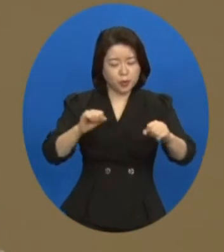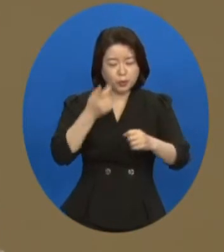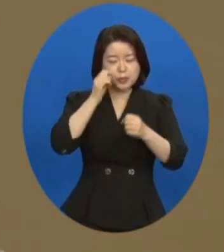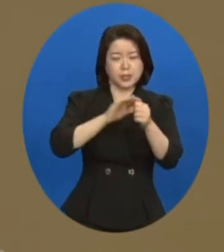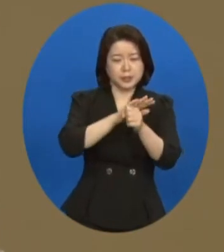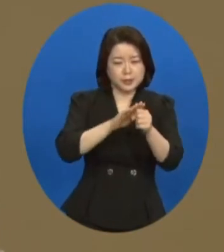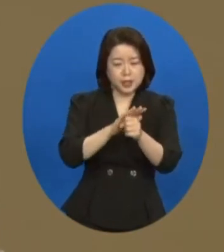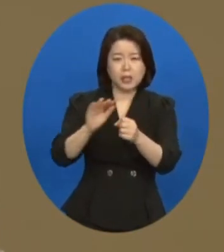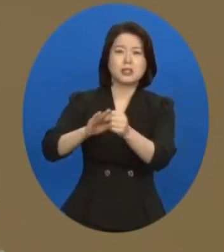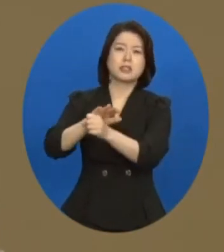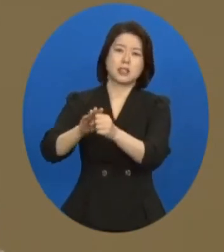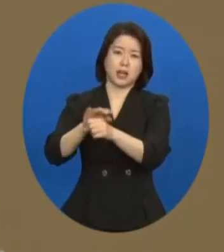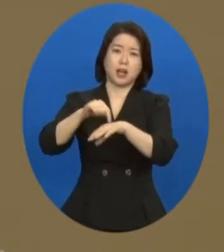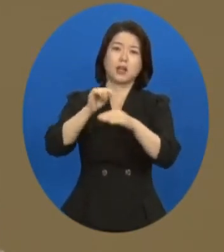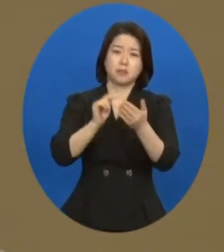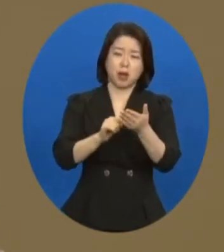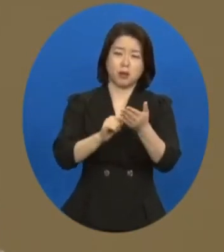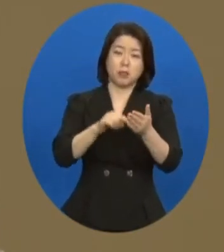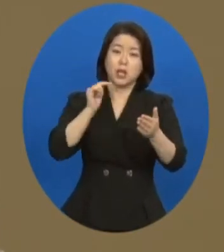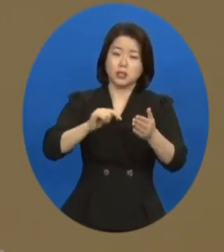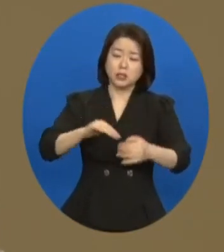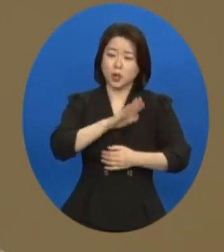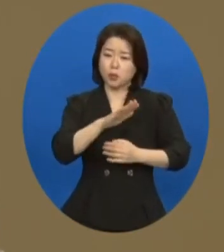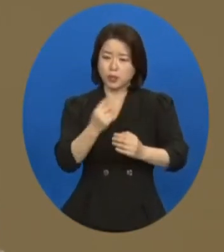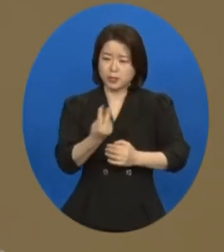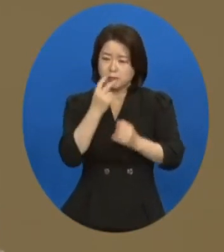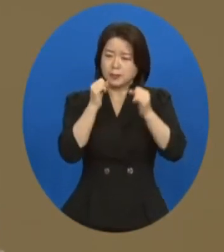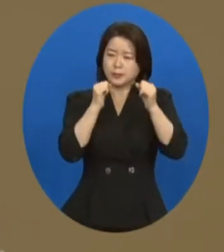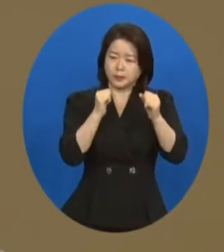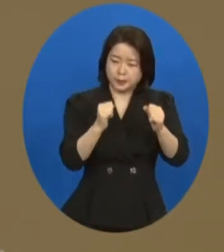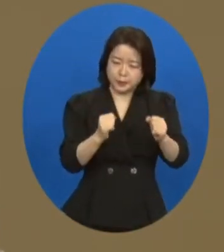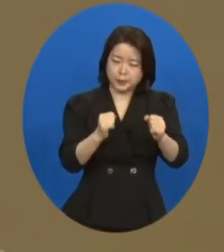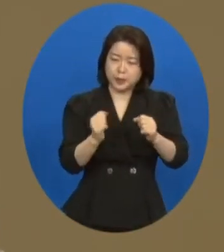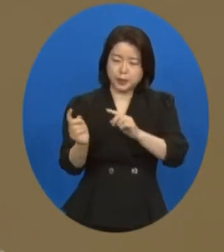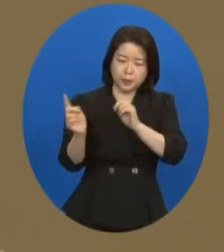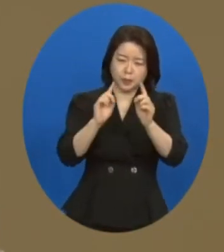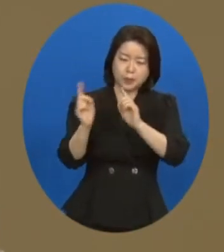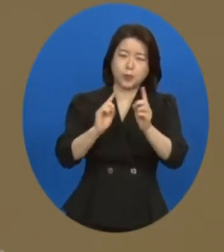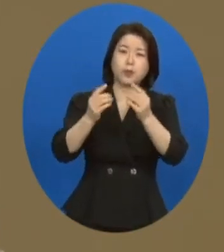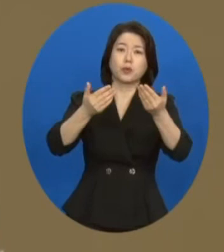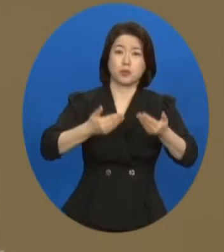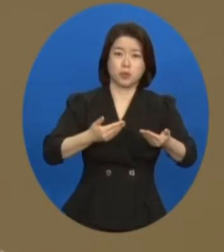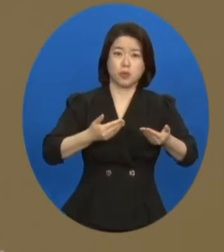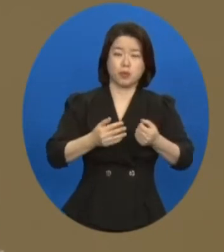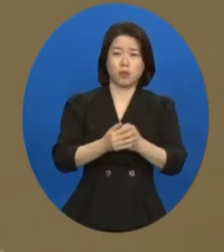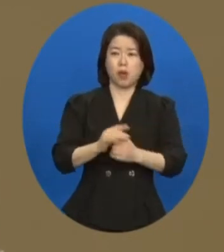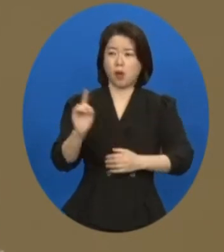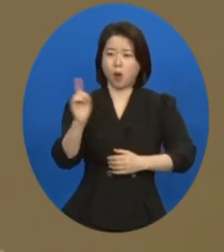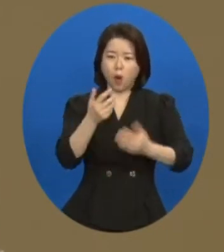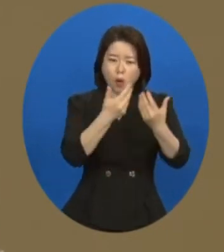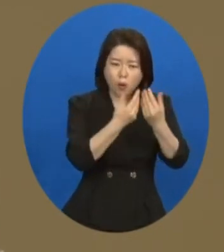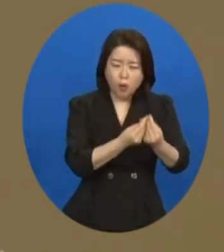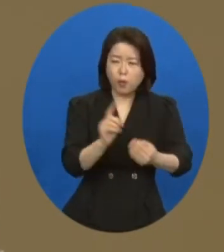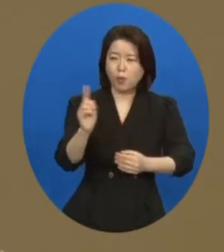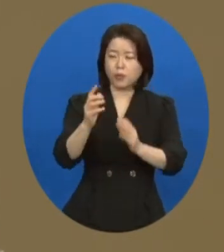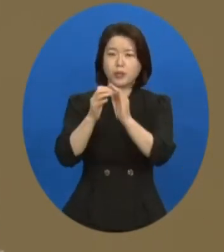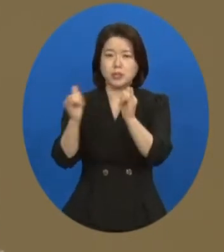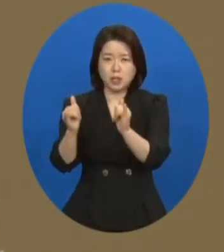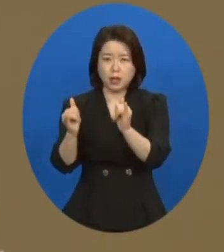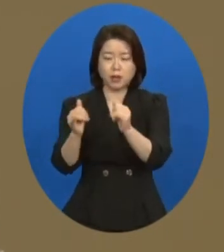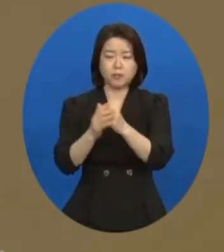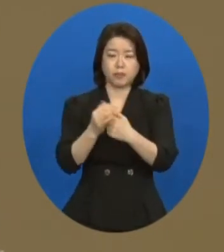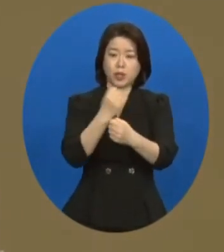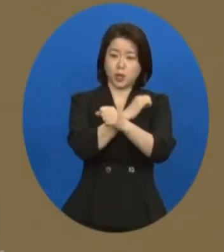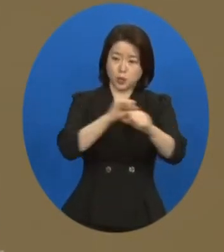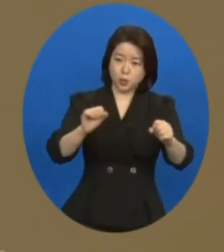사랑이에요 그것이 우리를 살리는 겁니다 어떤 경우라도 어떤 사람에게 라도 용서와